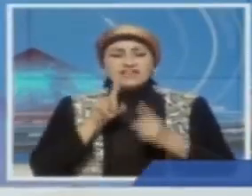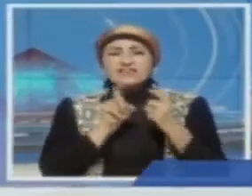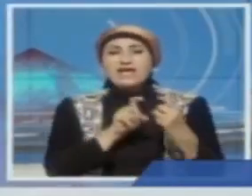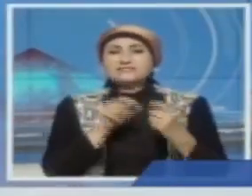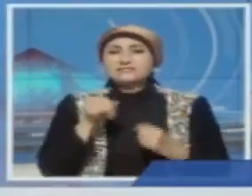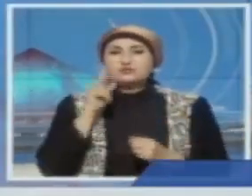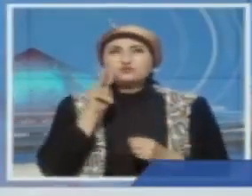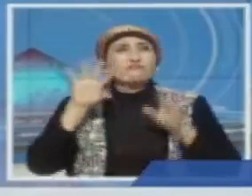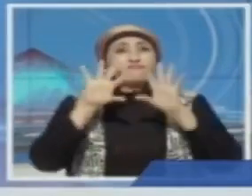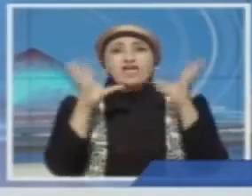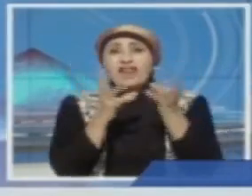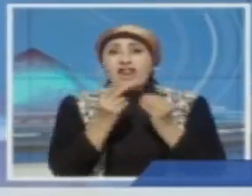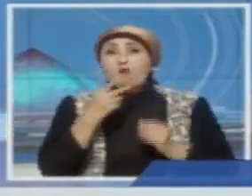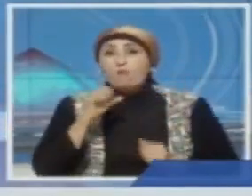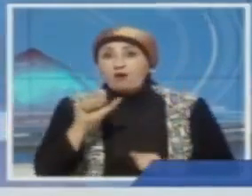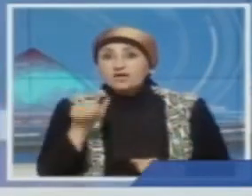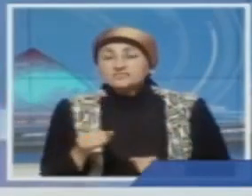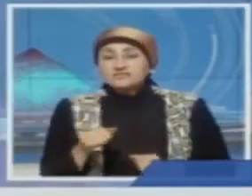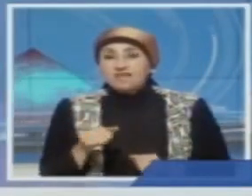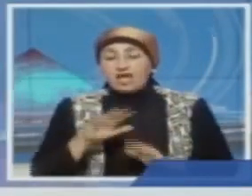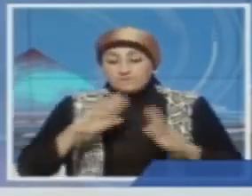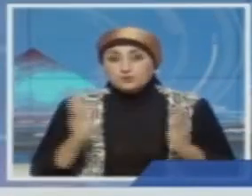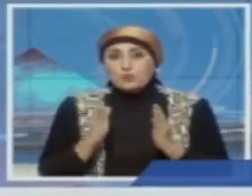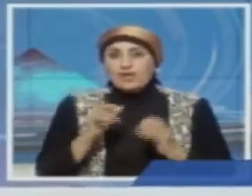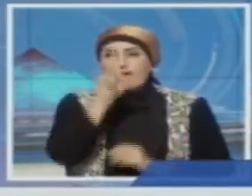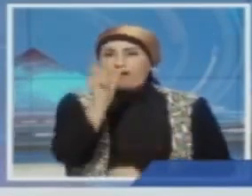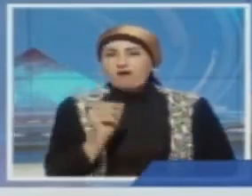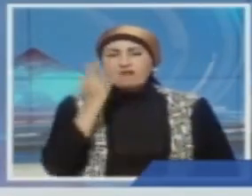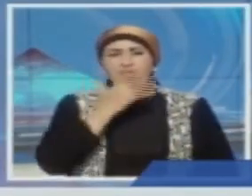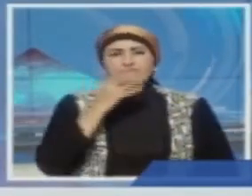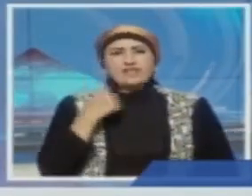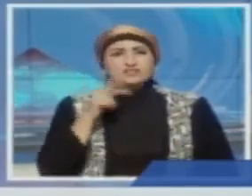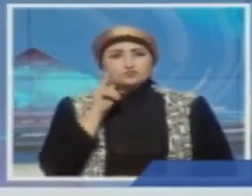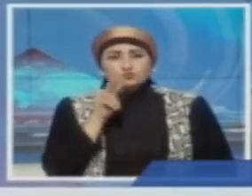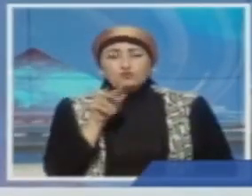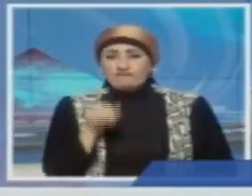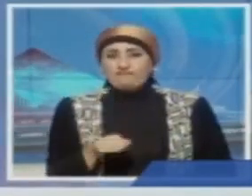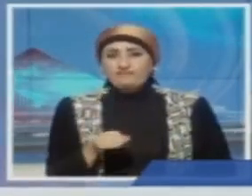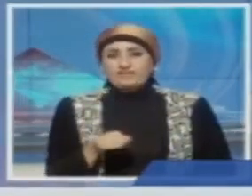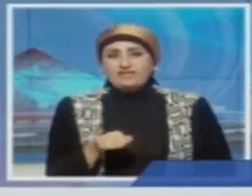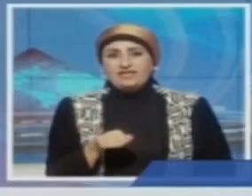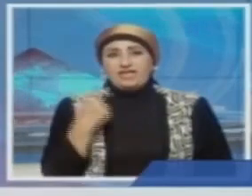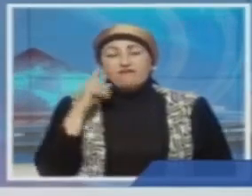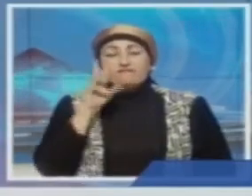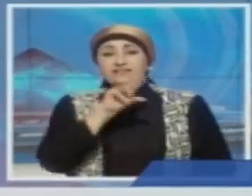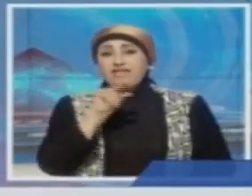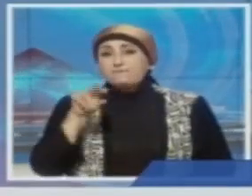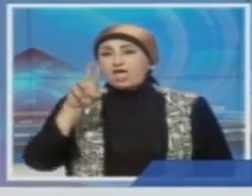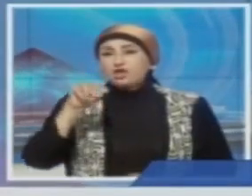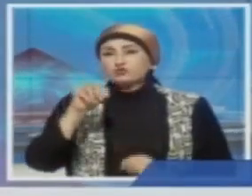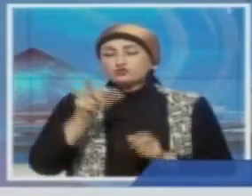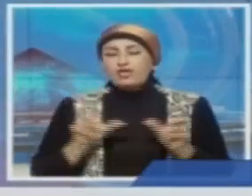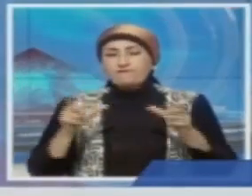الساحة الدولية، لا سيما التحديات التي تواجه القارة الأفريقية، هل ترى أن ما جاء في إعلان مجموعة العشرين هذه